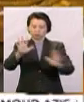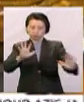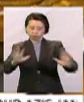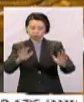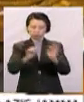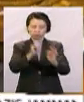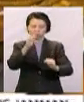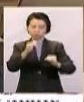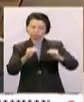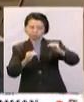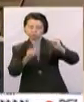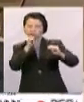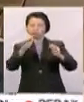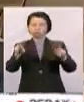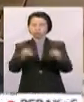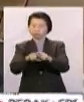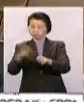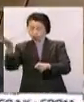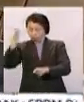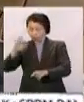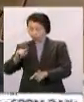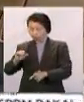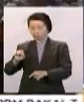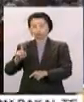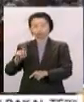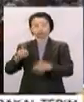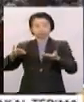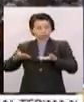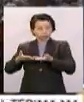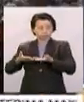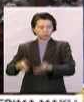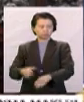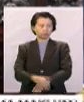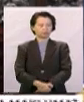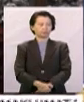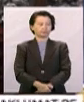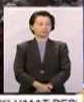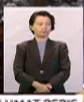tidak setinggi ketika GST diperkenalkan.